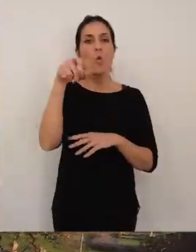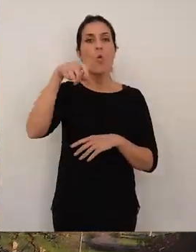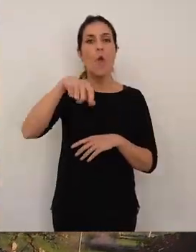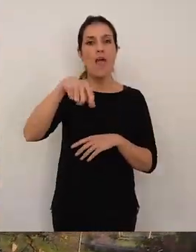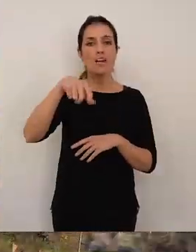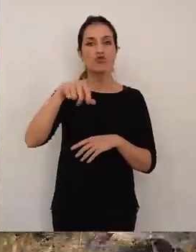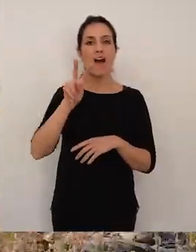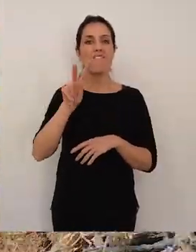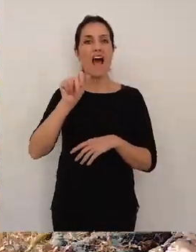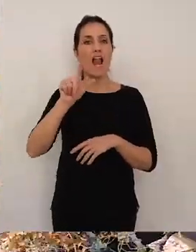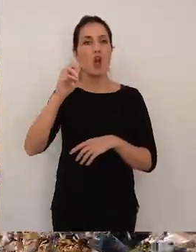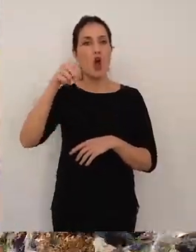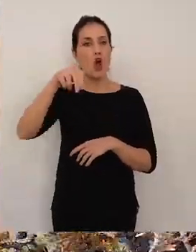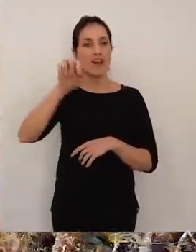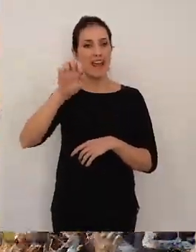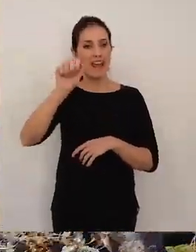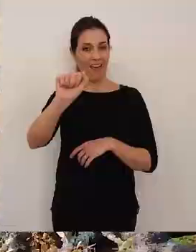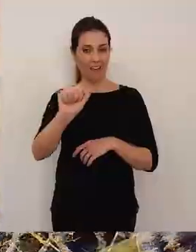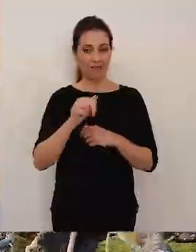quercia vallonea.